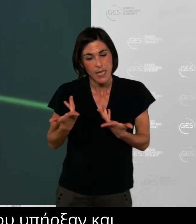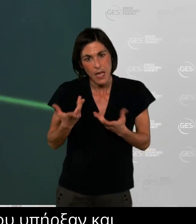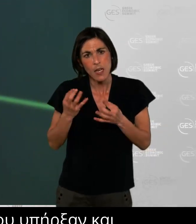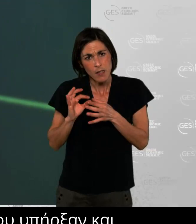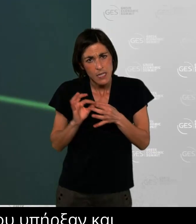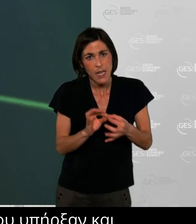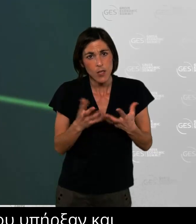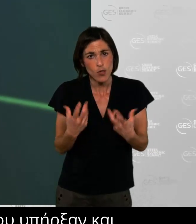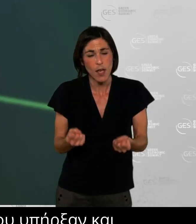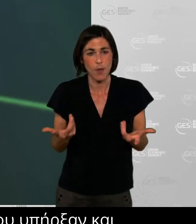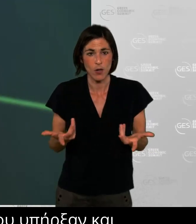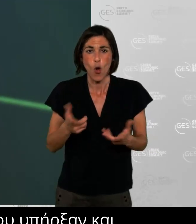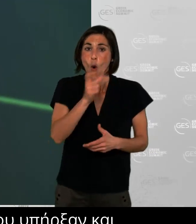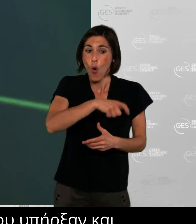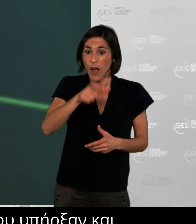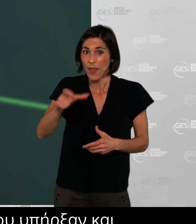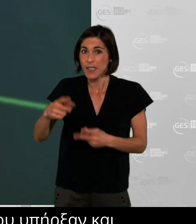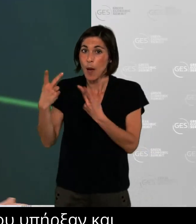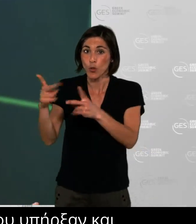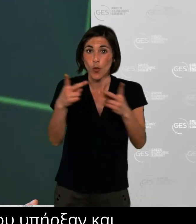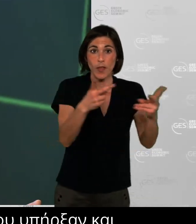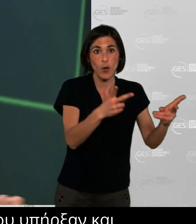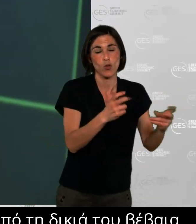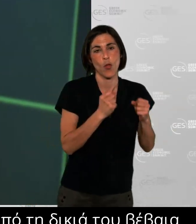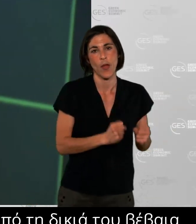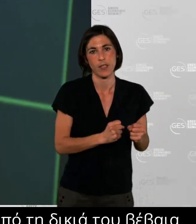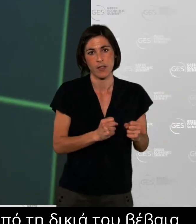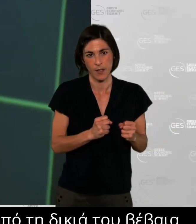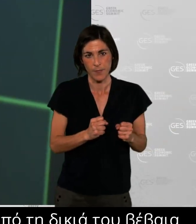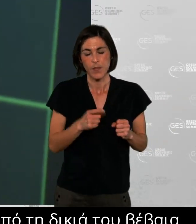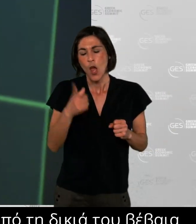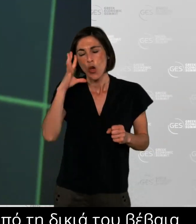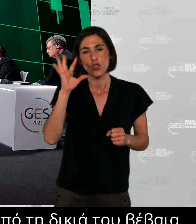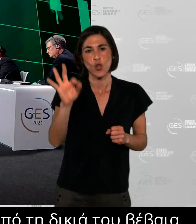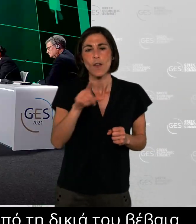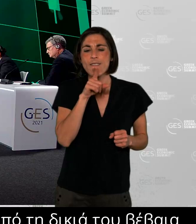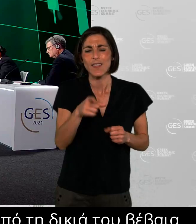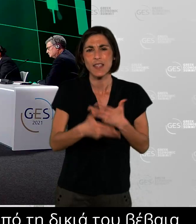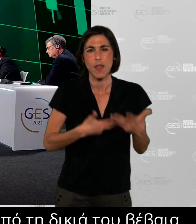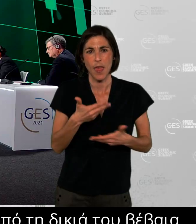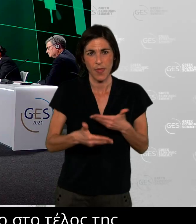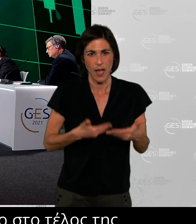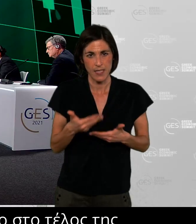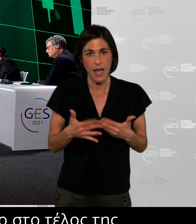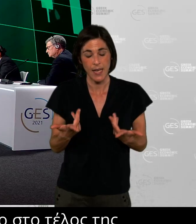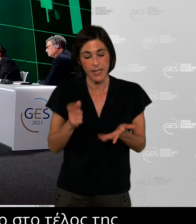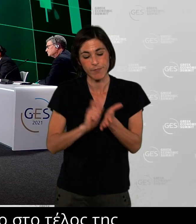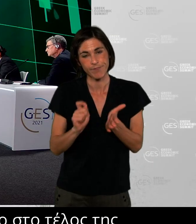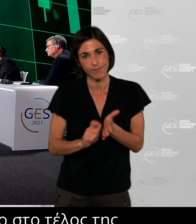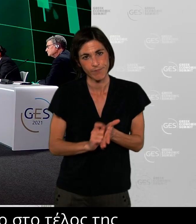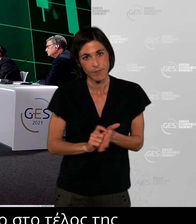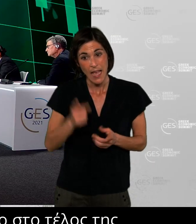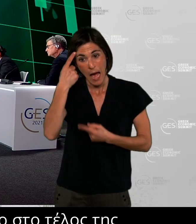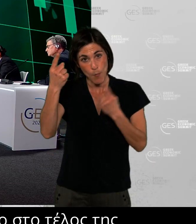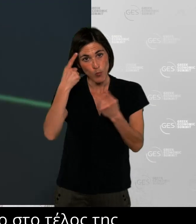βέβαια οπτική. Αυτό είναι και το πάρα πολύ ωραίο. Στόχος στο τέλος της διαδικασίας αυτής είναι να έχει να δημιουργηθεί και να έχουν καταγραφεί όλες αυτές οι απόψεις, όλες αυτές